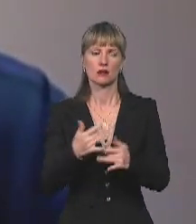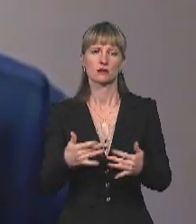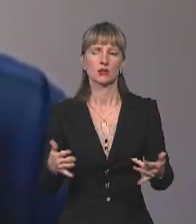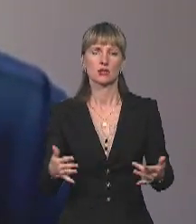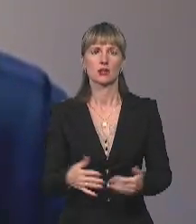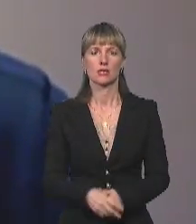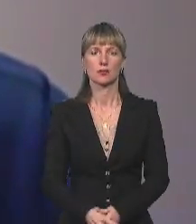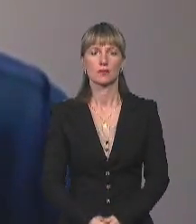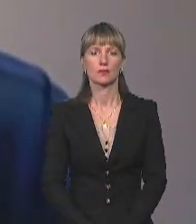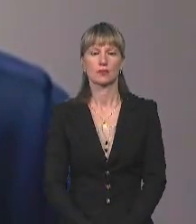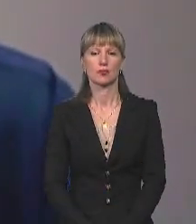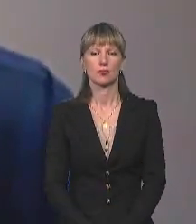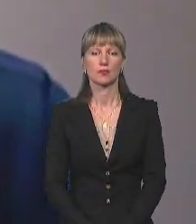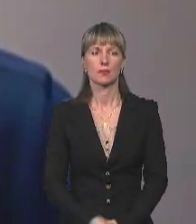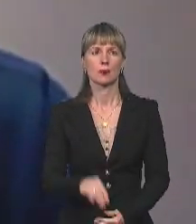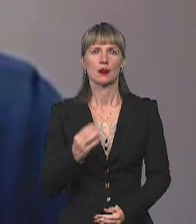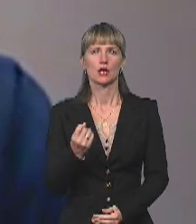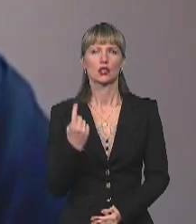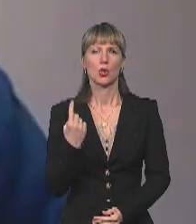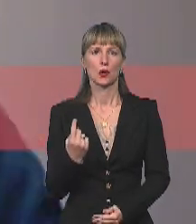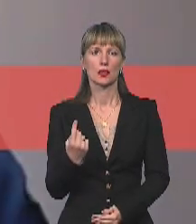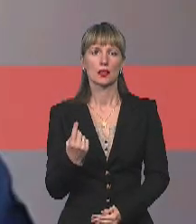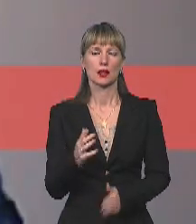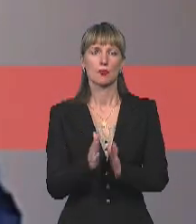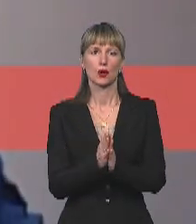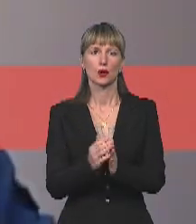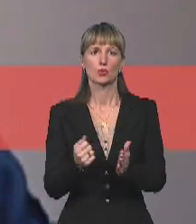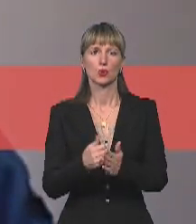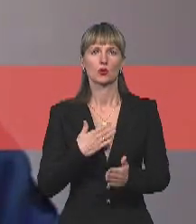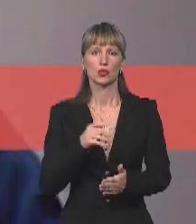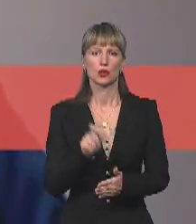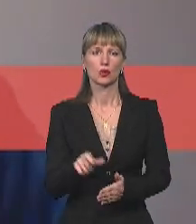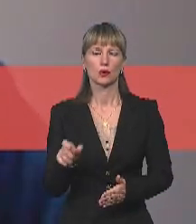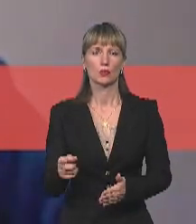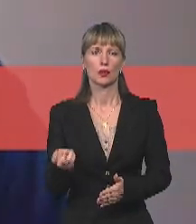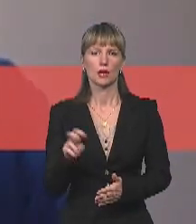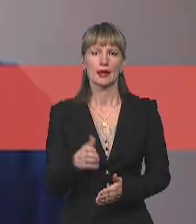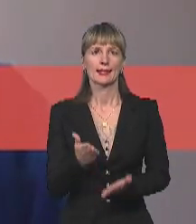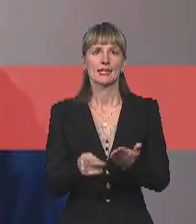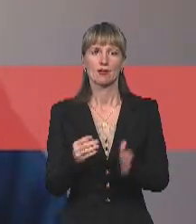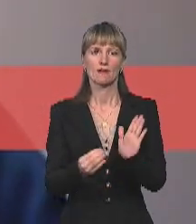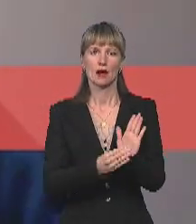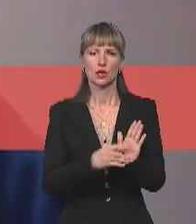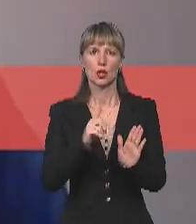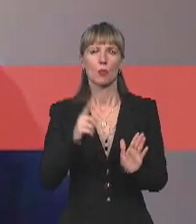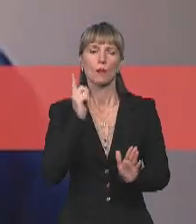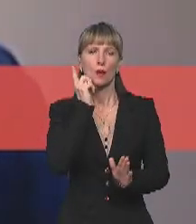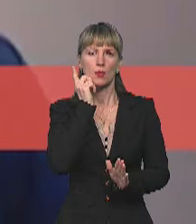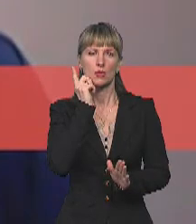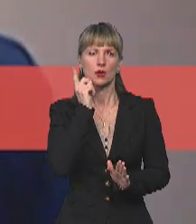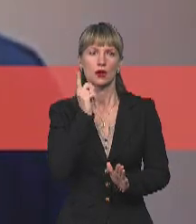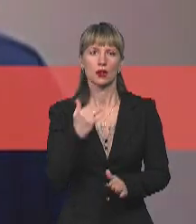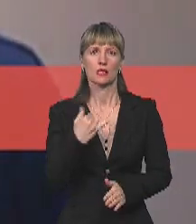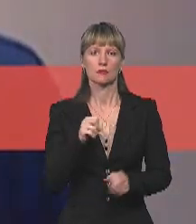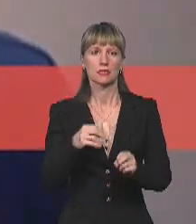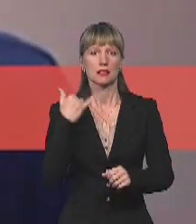От. І ще одне прохання до наших клієнтів – Якщо ви вказуєте номер мобільного телефону, і наш